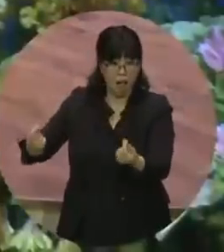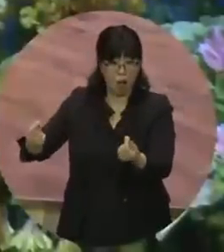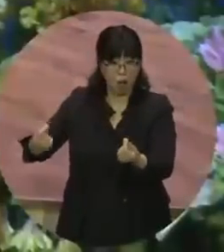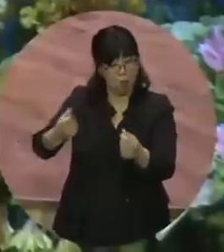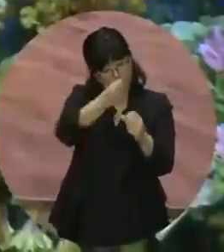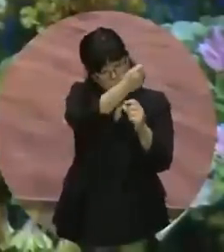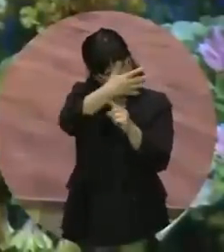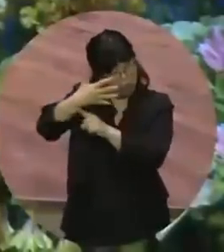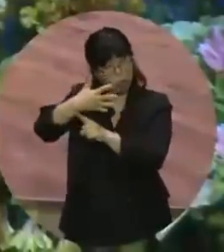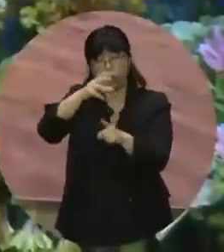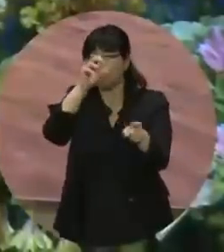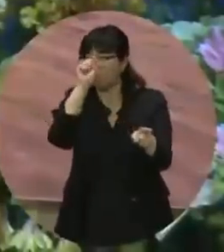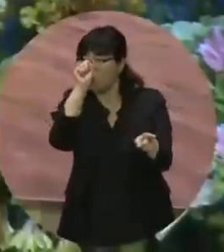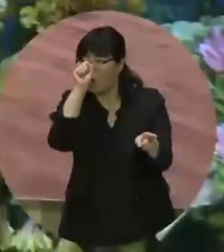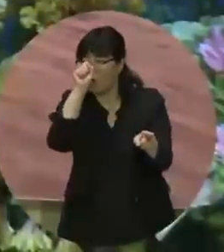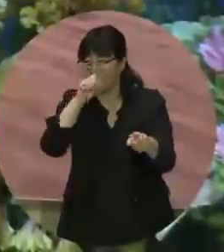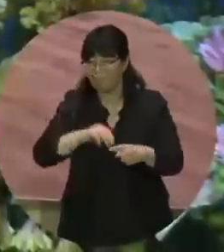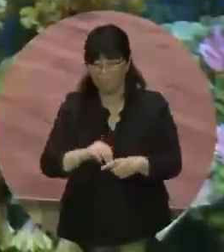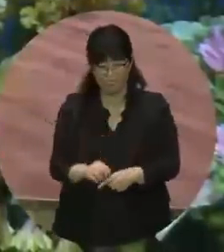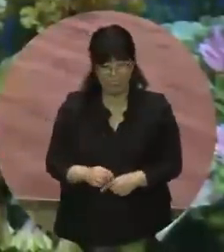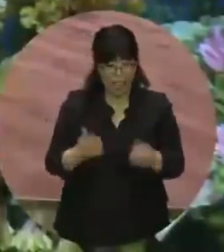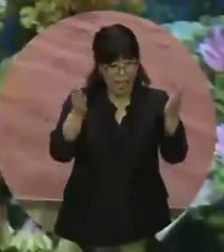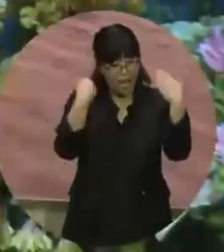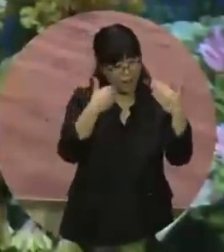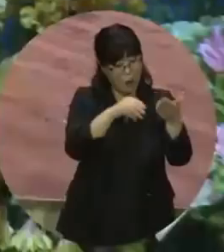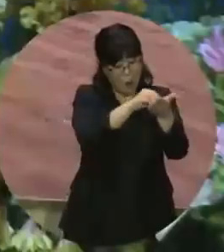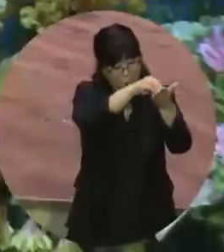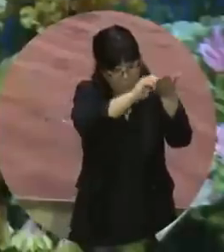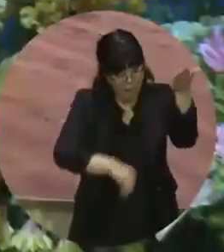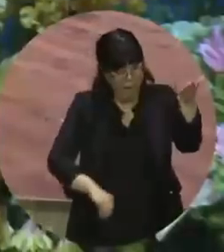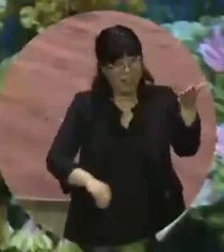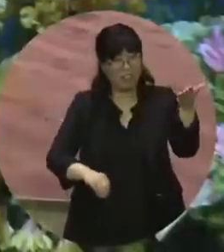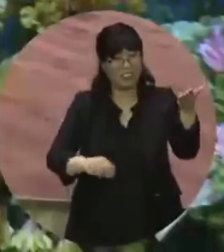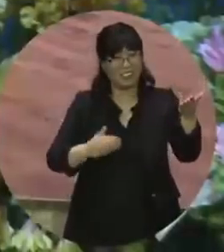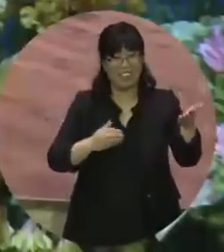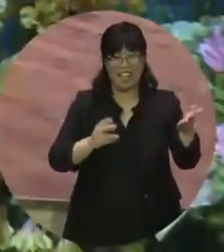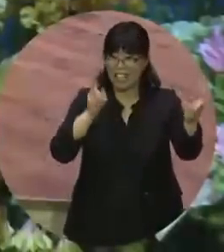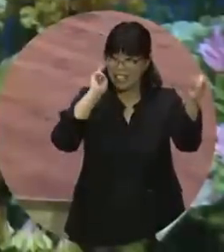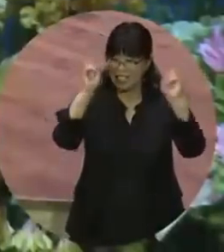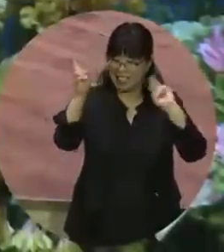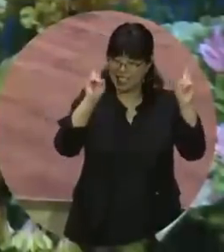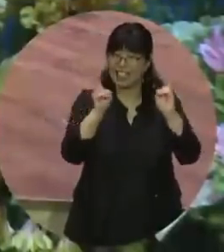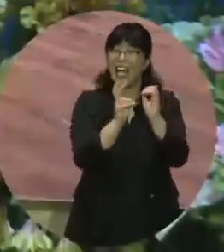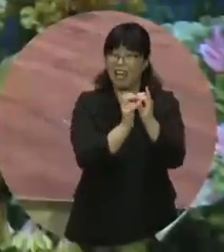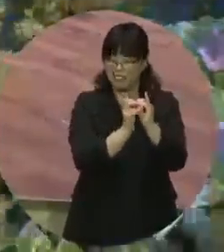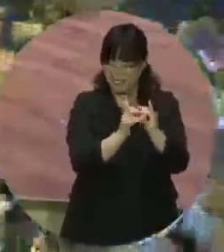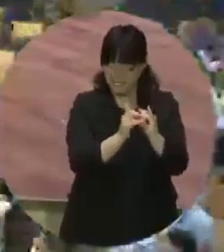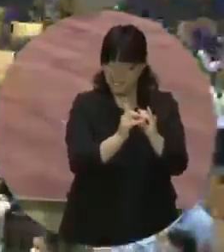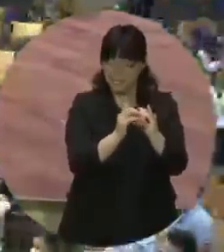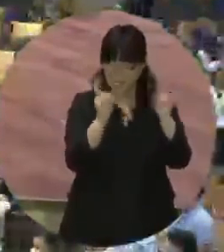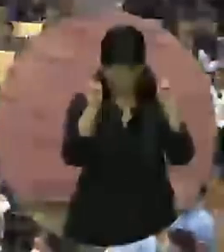받았어요. 내가 앞으로 많이 써먹을 거야. 자, 직장들만 따라하죠. 내 직장도